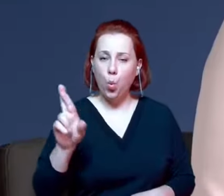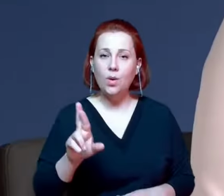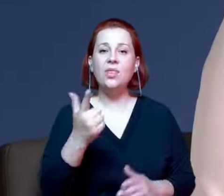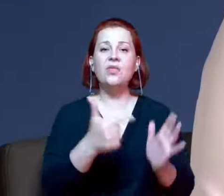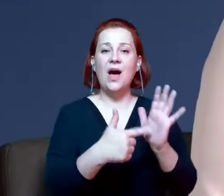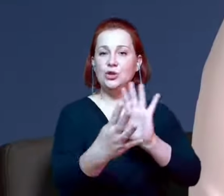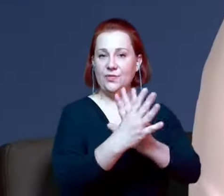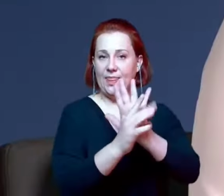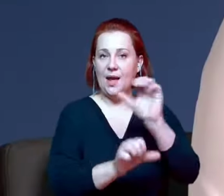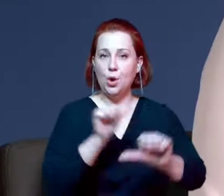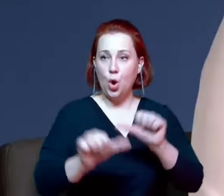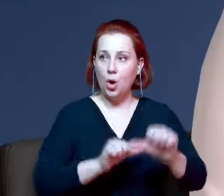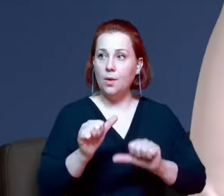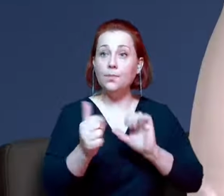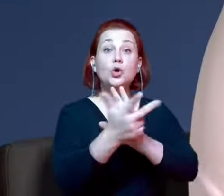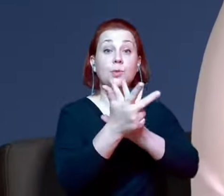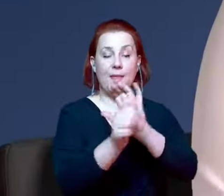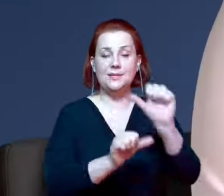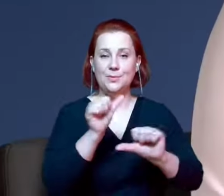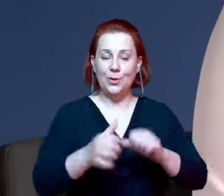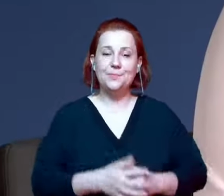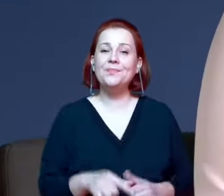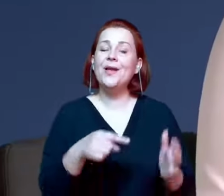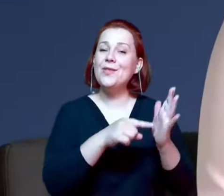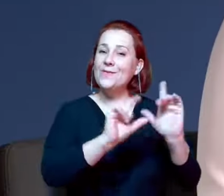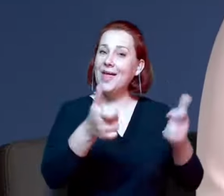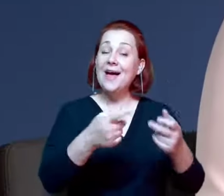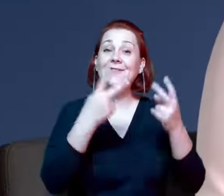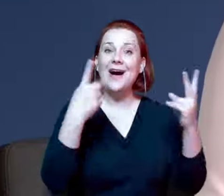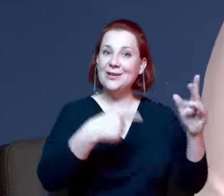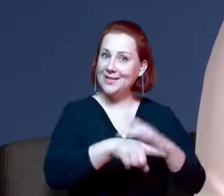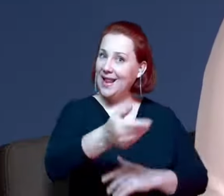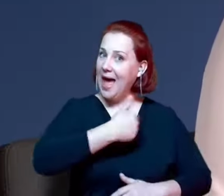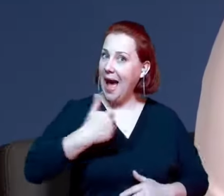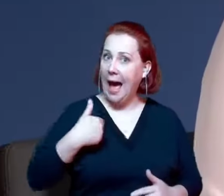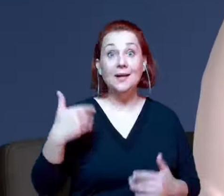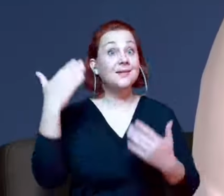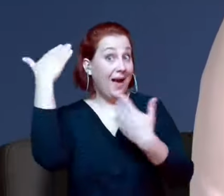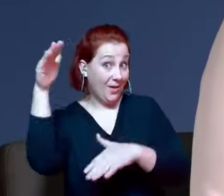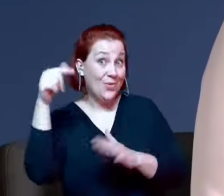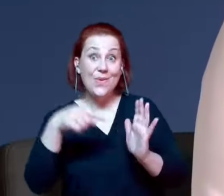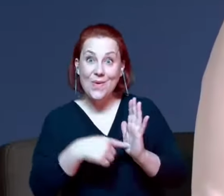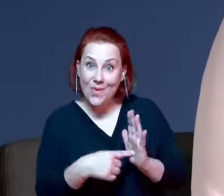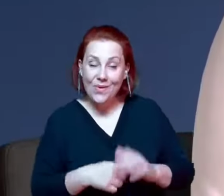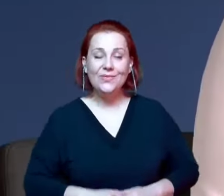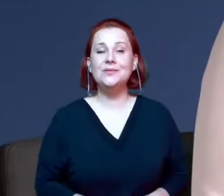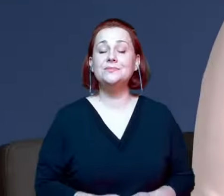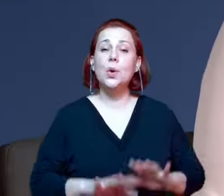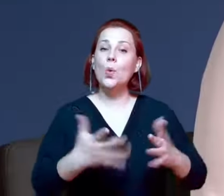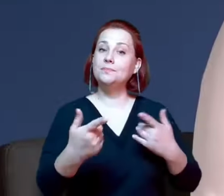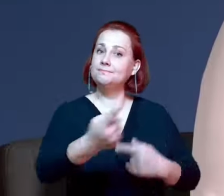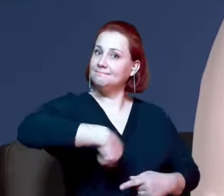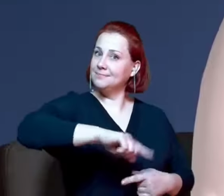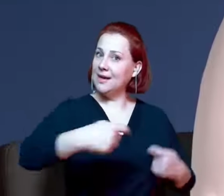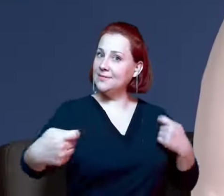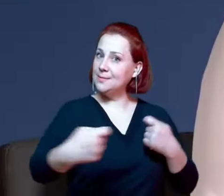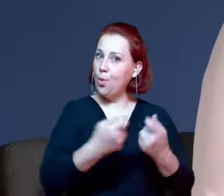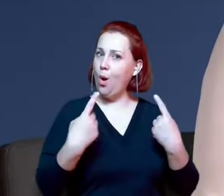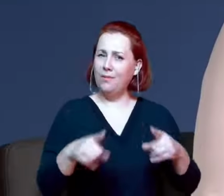szanowni państwo, jest ważne dla nas, dla Polski, dla Katowic, jako współorganizatorów